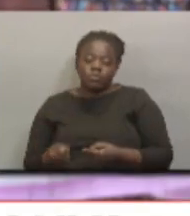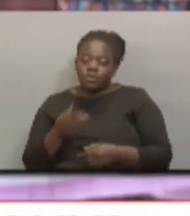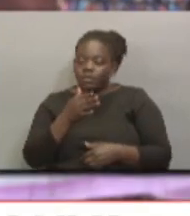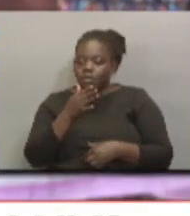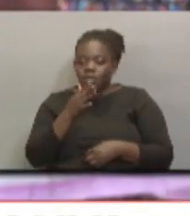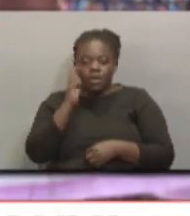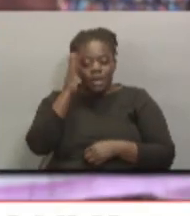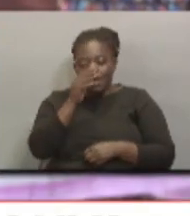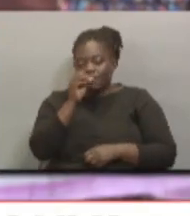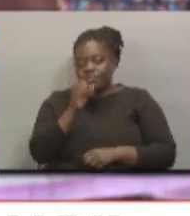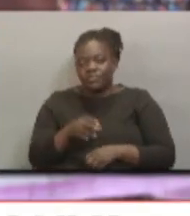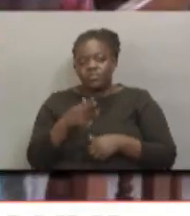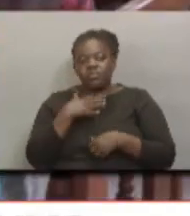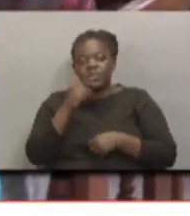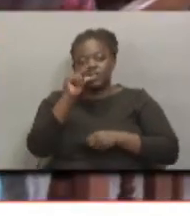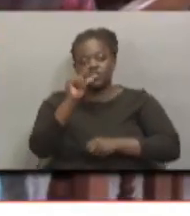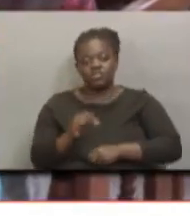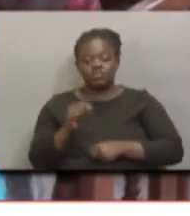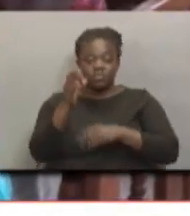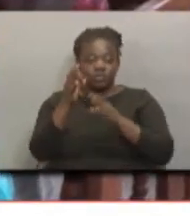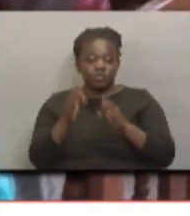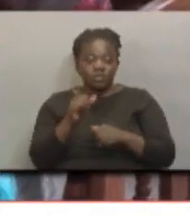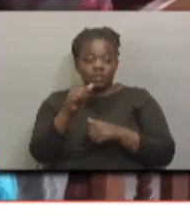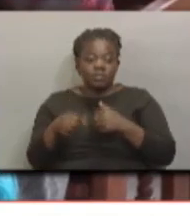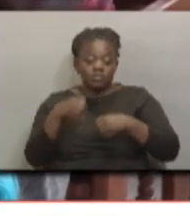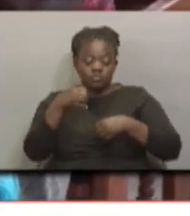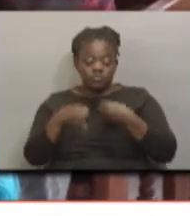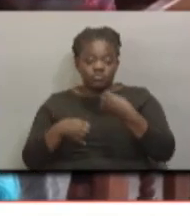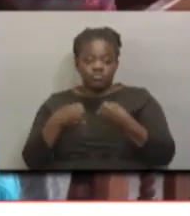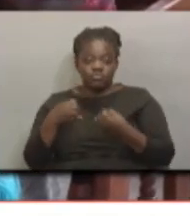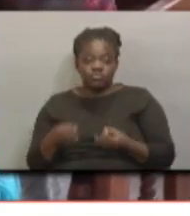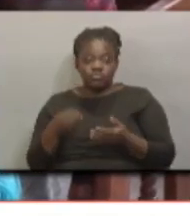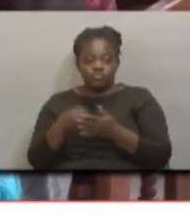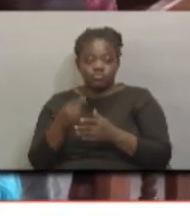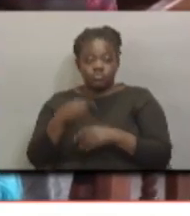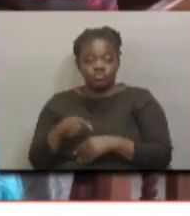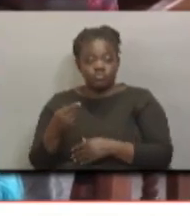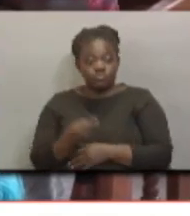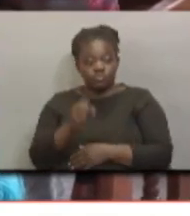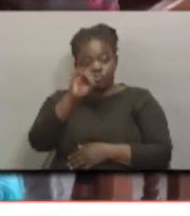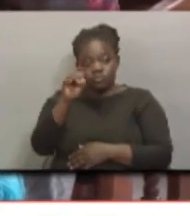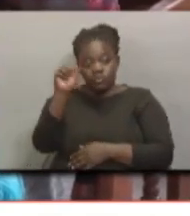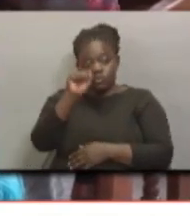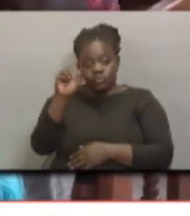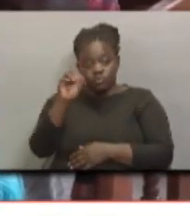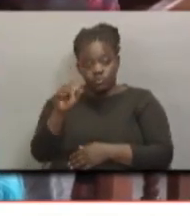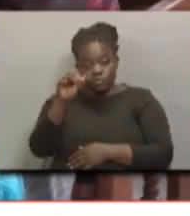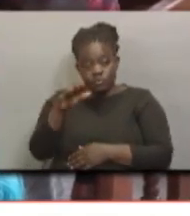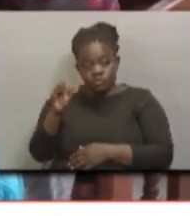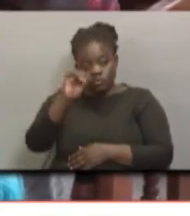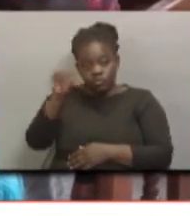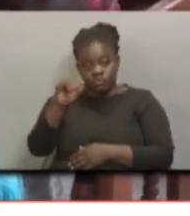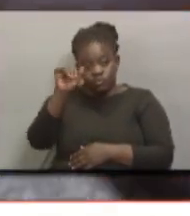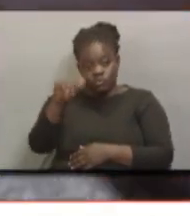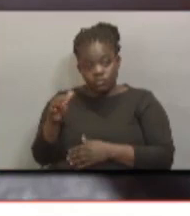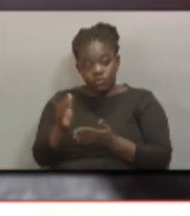Africans want cheap thing. Mu balala abeenyumiriza mu nsimbi z'emyoga mwe muli Nantumbwe Josephine eyeegattira mu kibiina ki Joy of